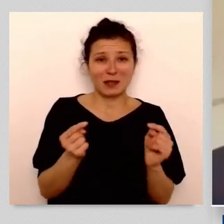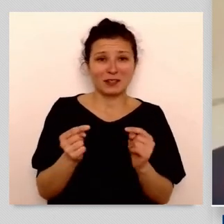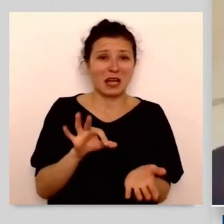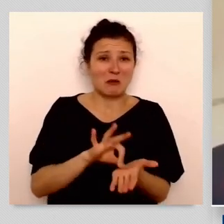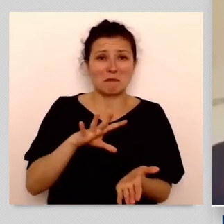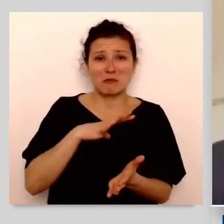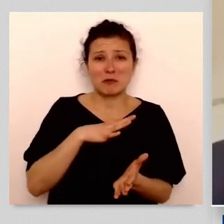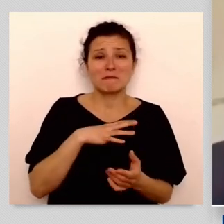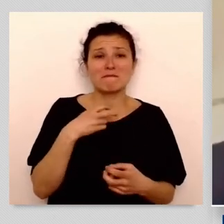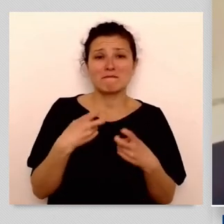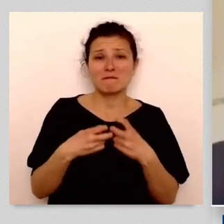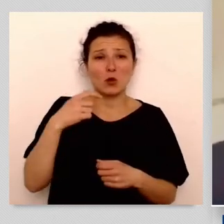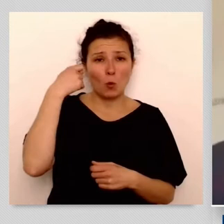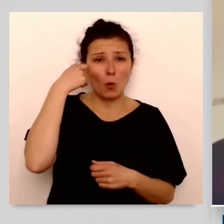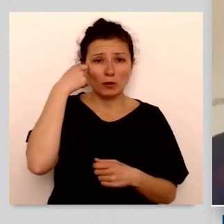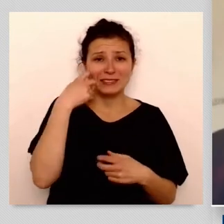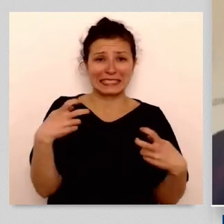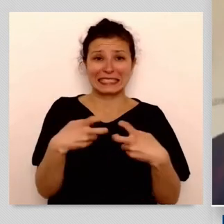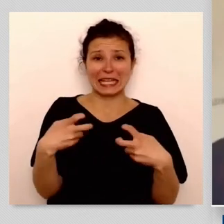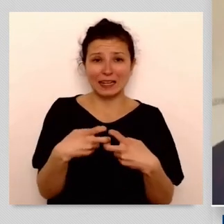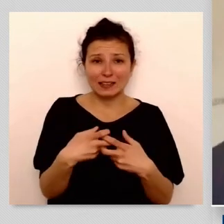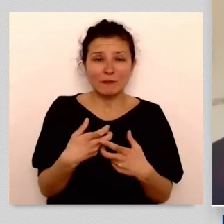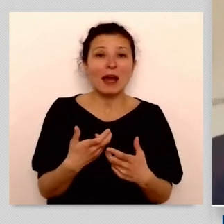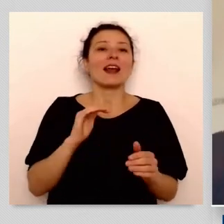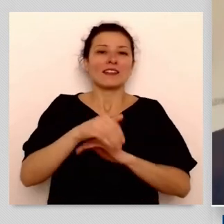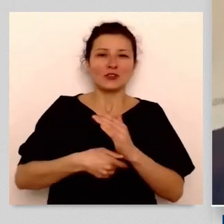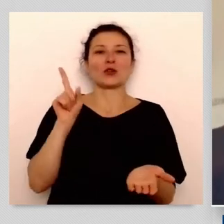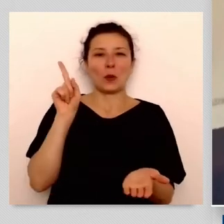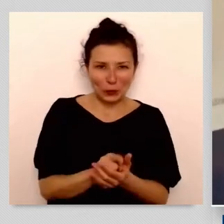kłopoty tutaj z łączeniem. Szczęśliwie przebrnąłem,